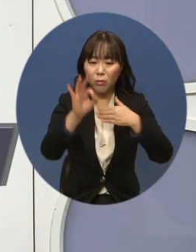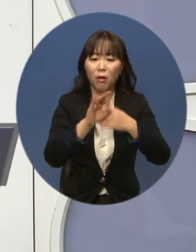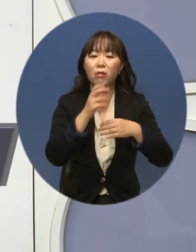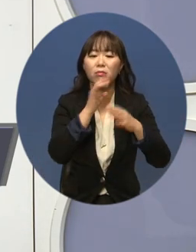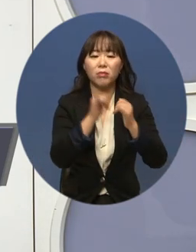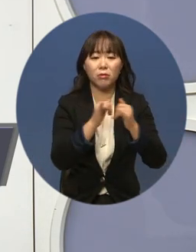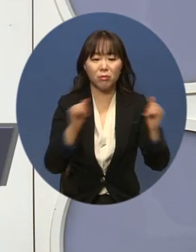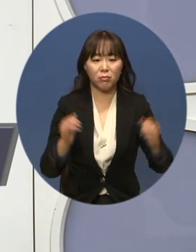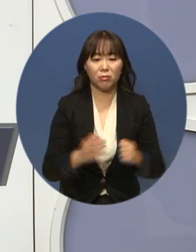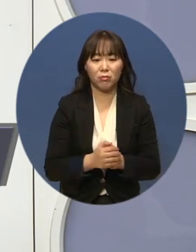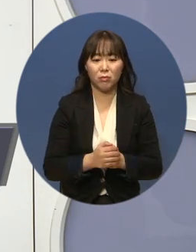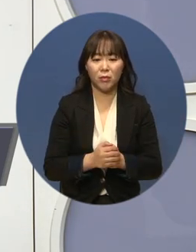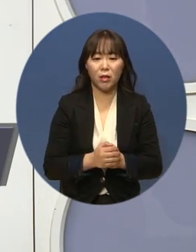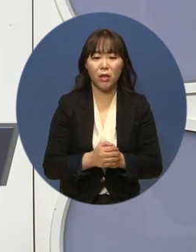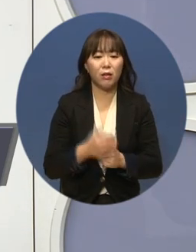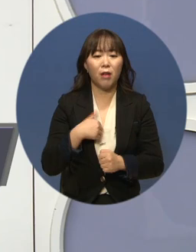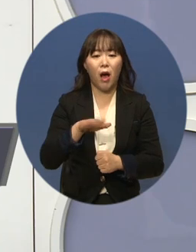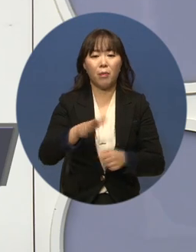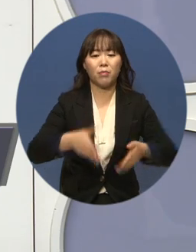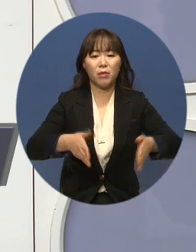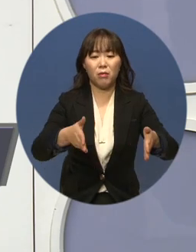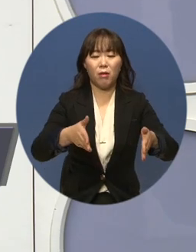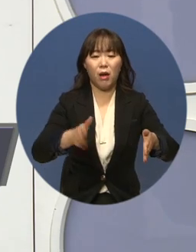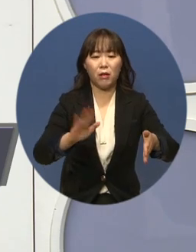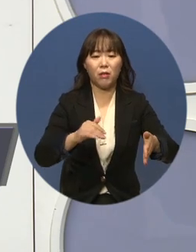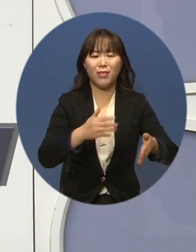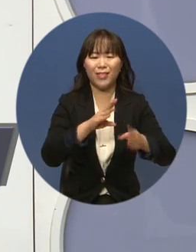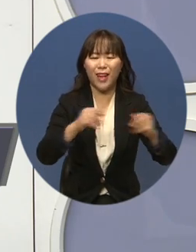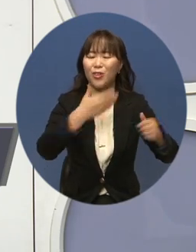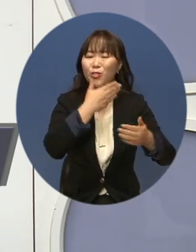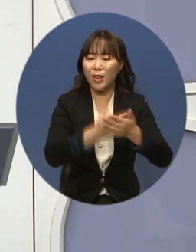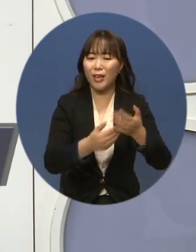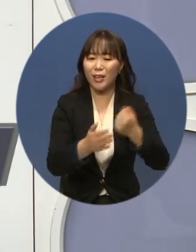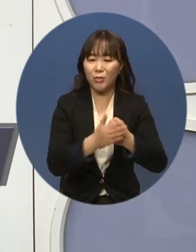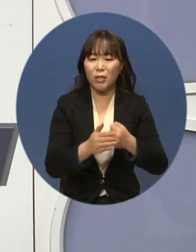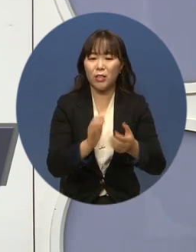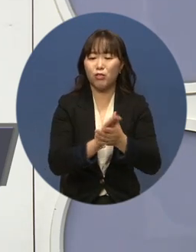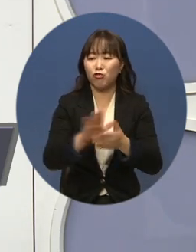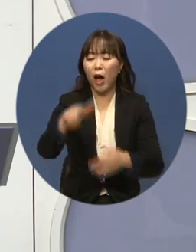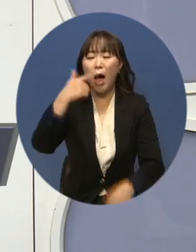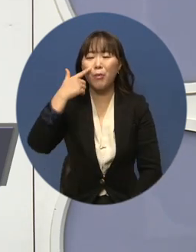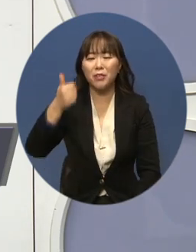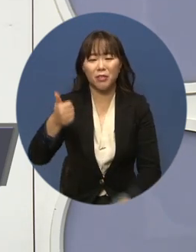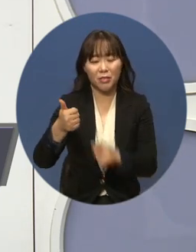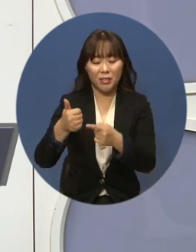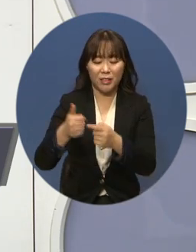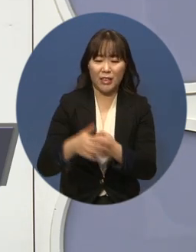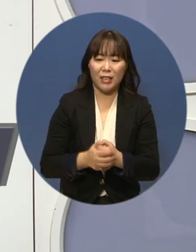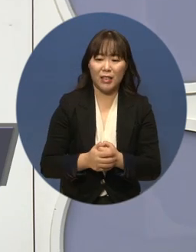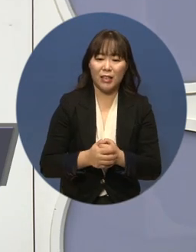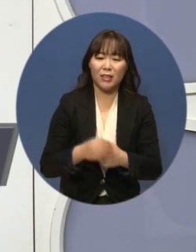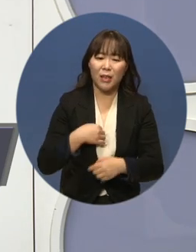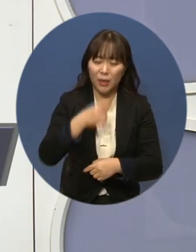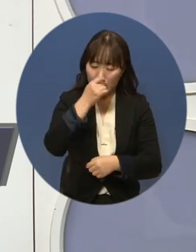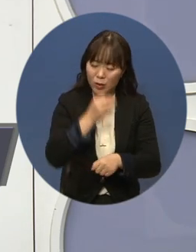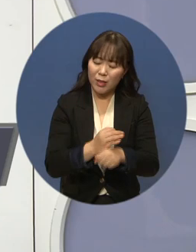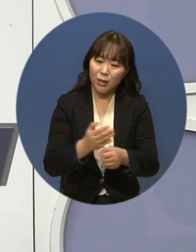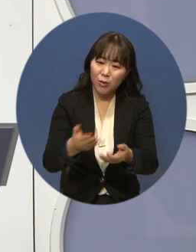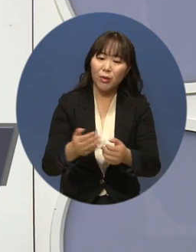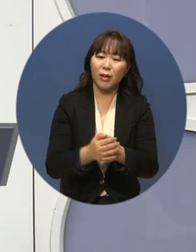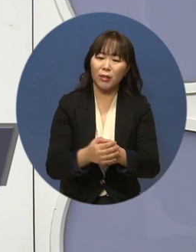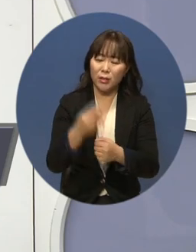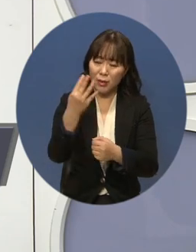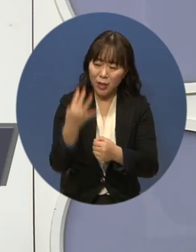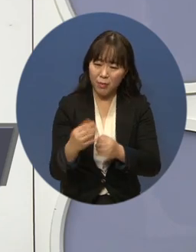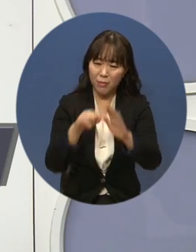어른이 안길을 전혀 안 넓혀주는 겁니다. 땅이 귀하니까. 그래서 이제 친구 아버님이었는데 제가 소주도 사가고 한 세 분, 네